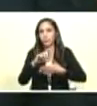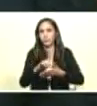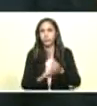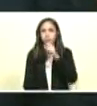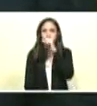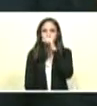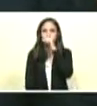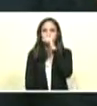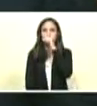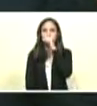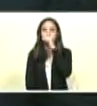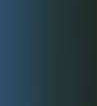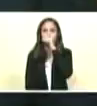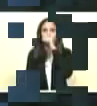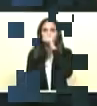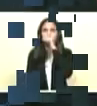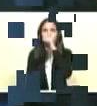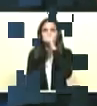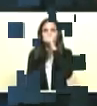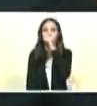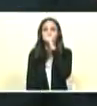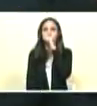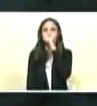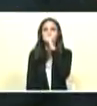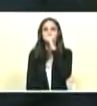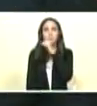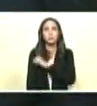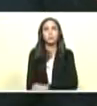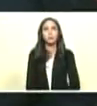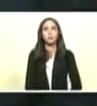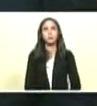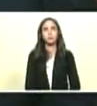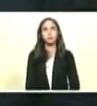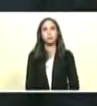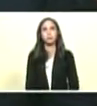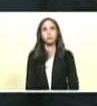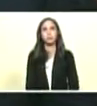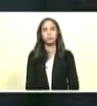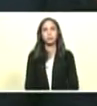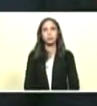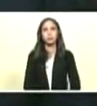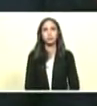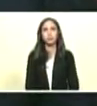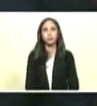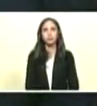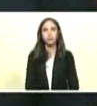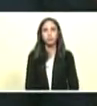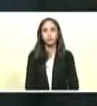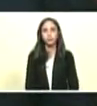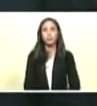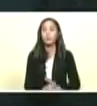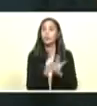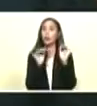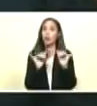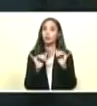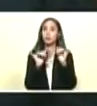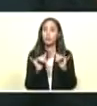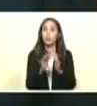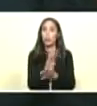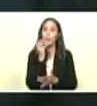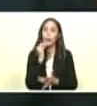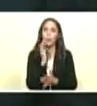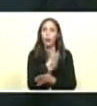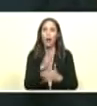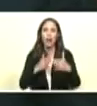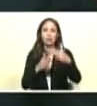преграды в экономических отношениях на уровне стран, континентов и жителей планеты. Sino también eliminar las